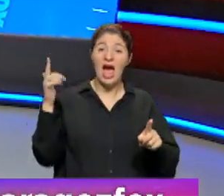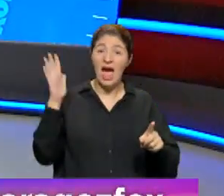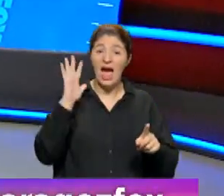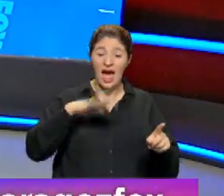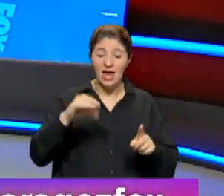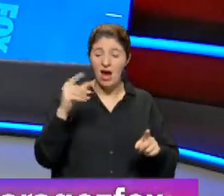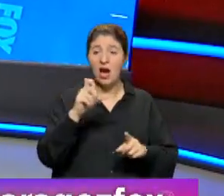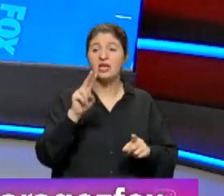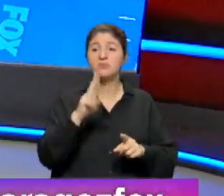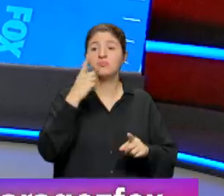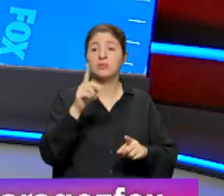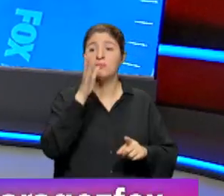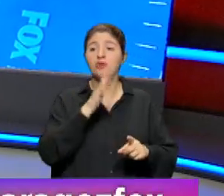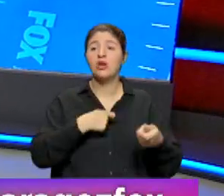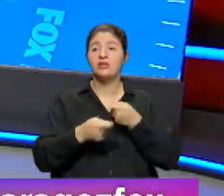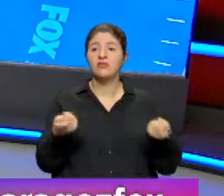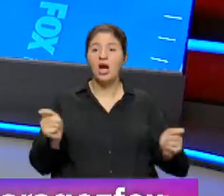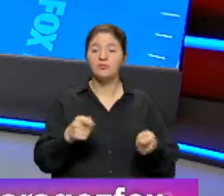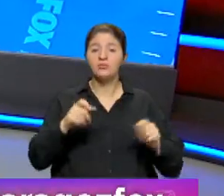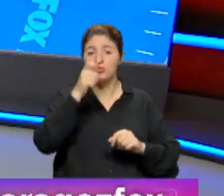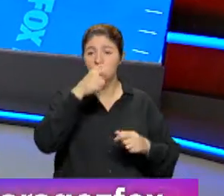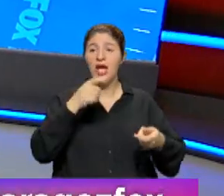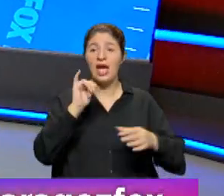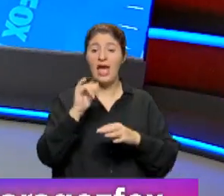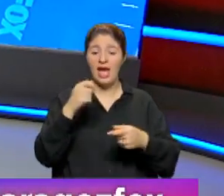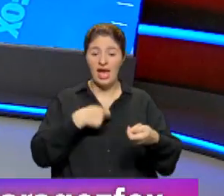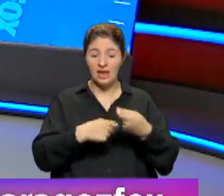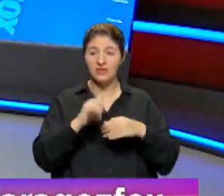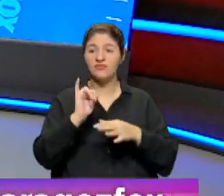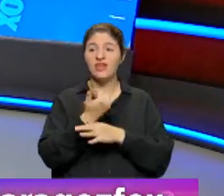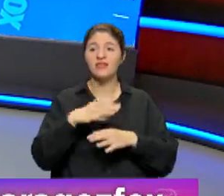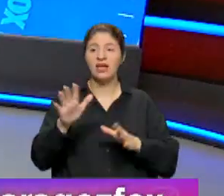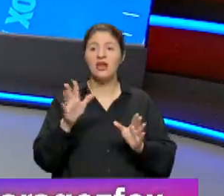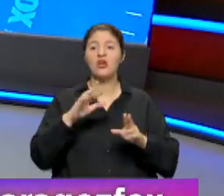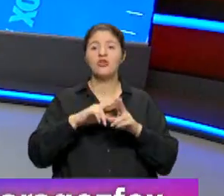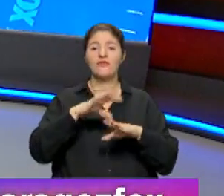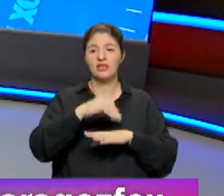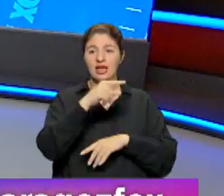esnaf kepenk indiriyor Türkiye esnaf ve sanatkarları Konfederasyonu verilerine göre